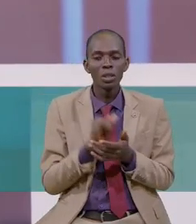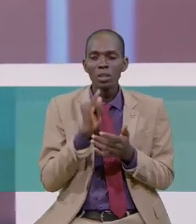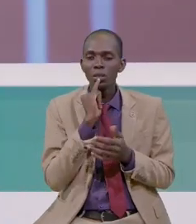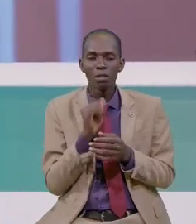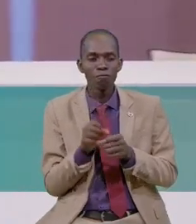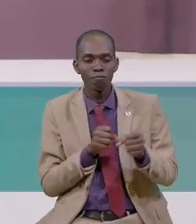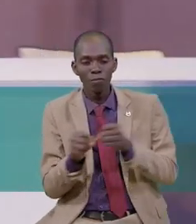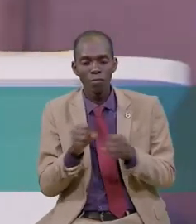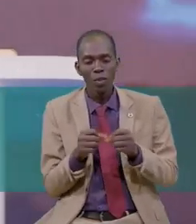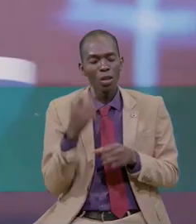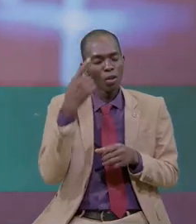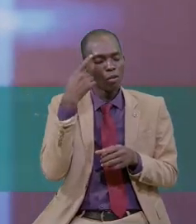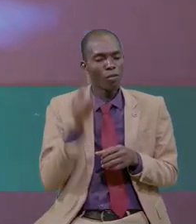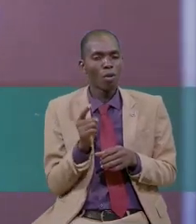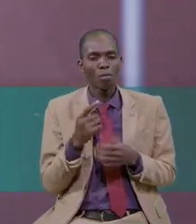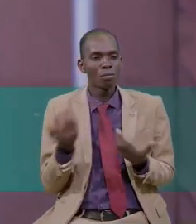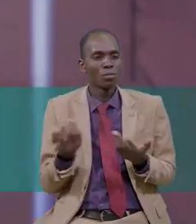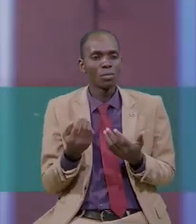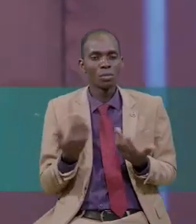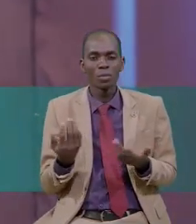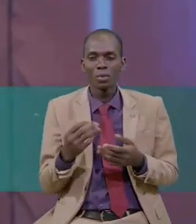glorieuse. Une Église où